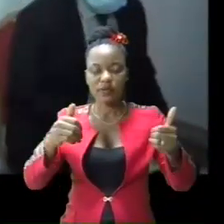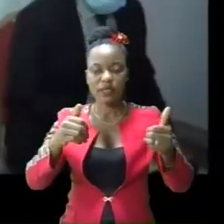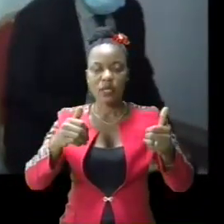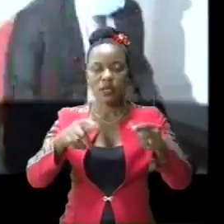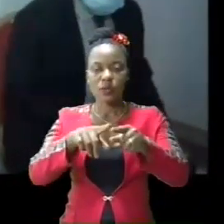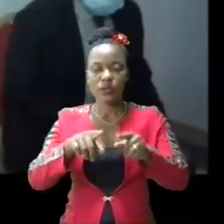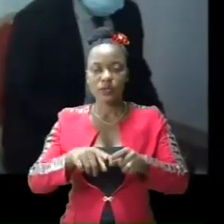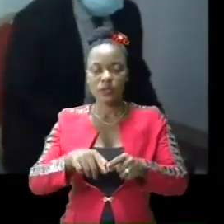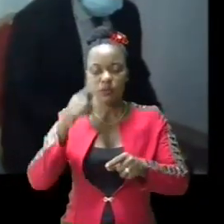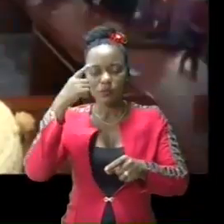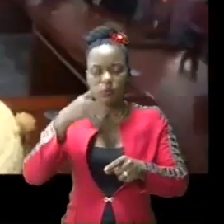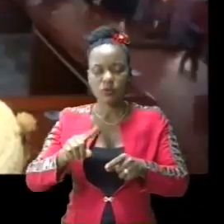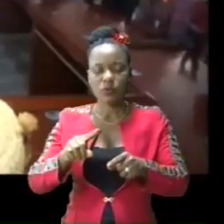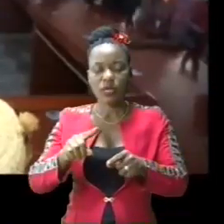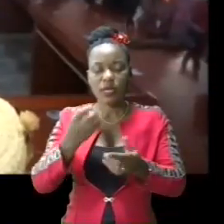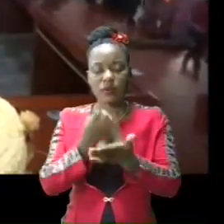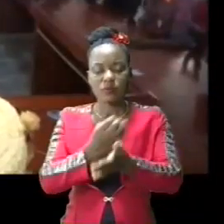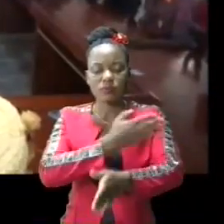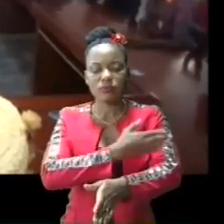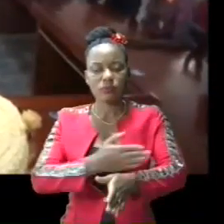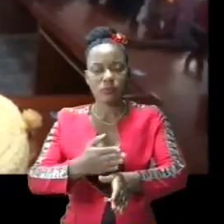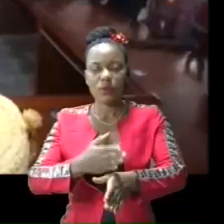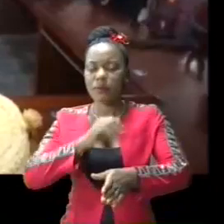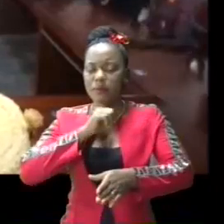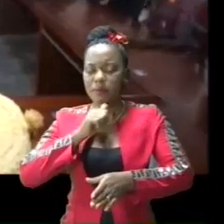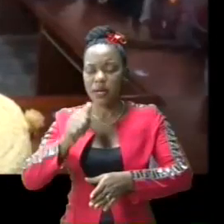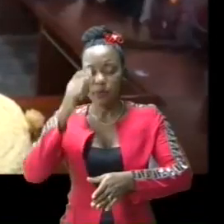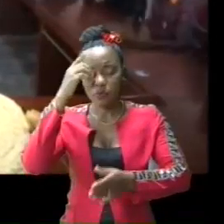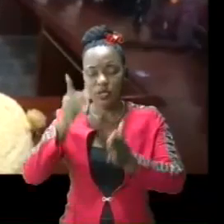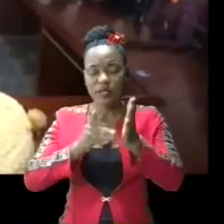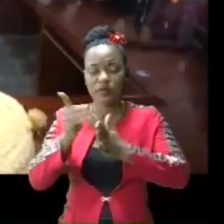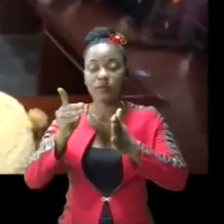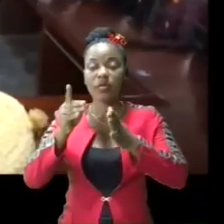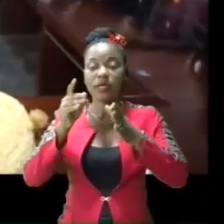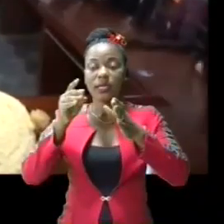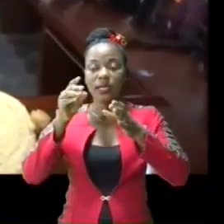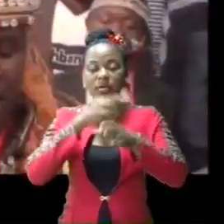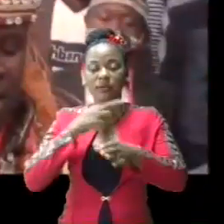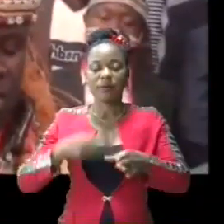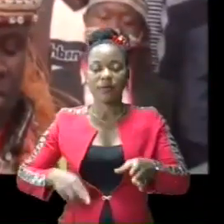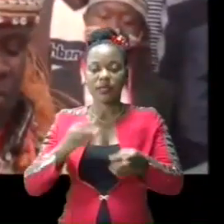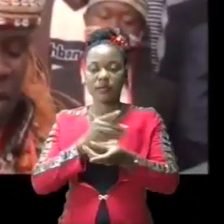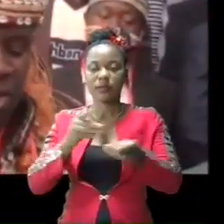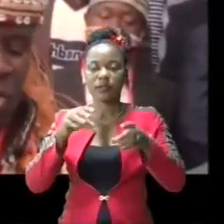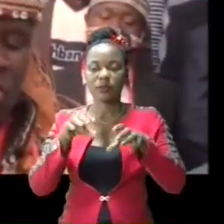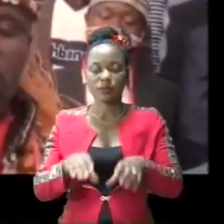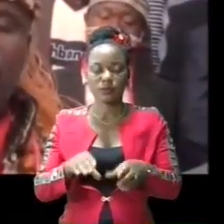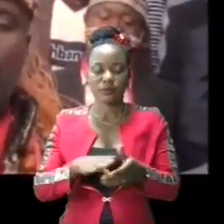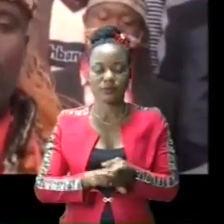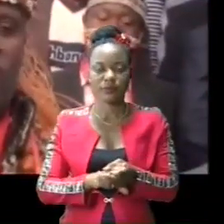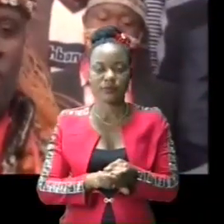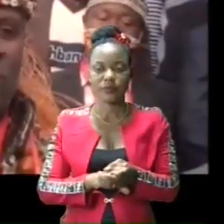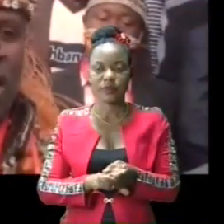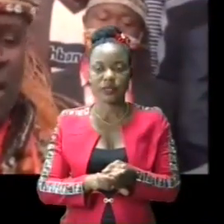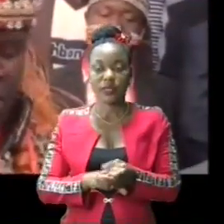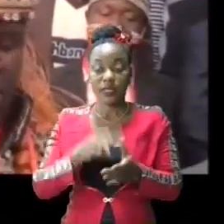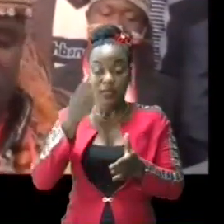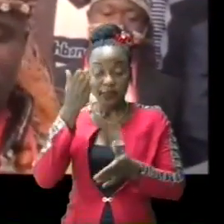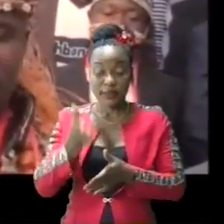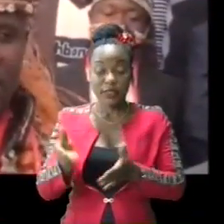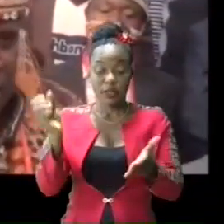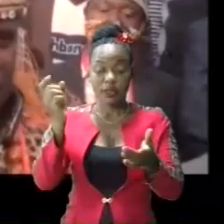de booster l'économie du Congo central, levier pour le développement de la République démocratique du Congo. La convocation séjour, je dis